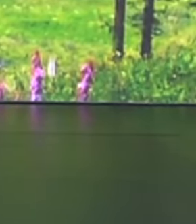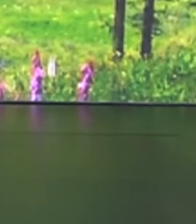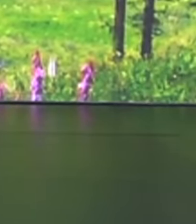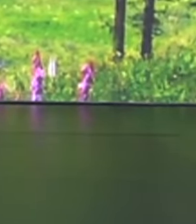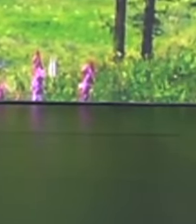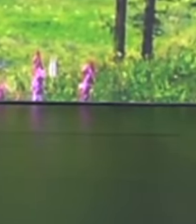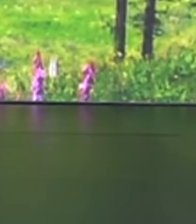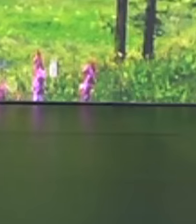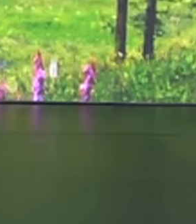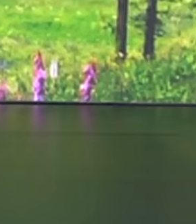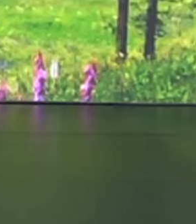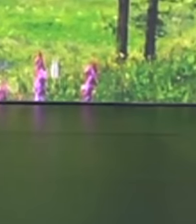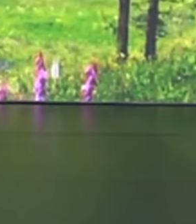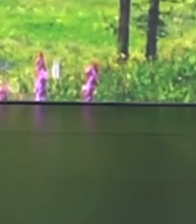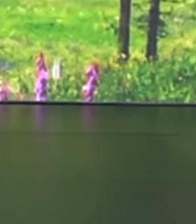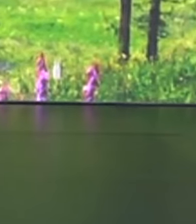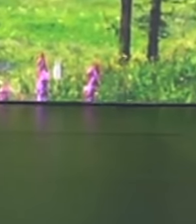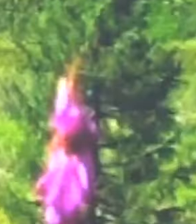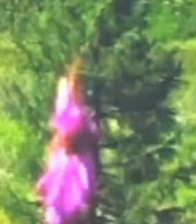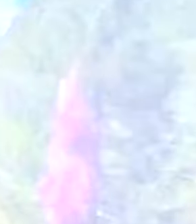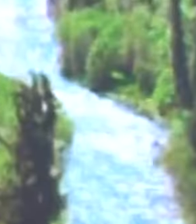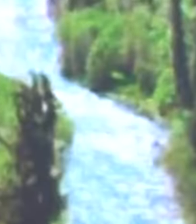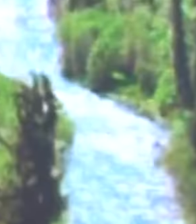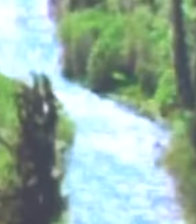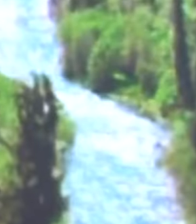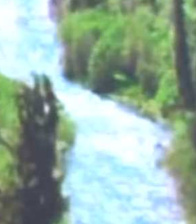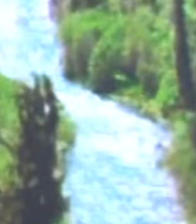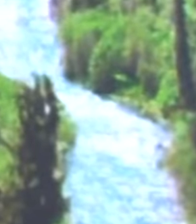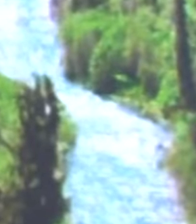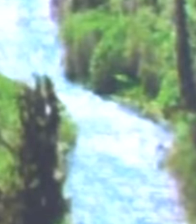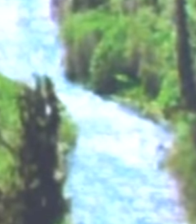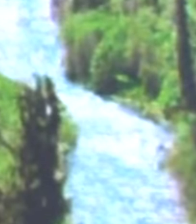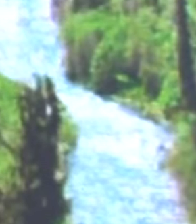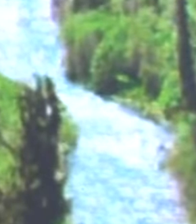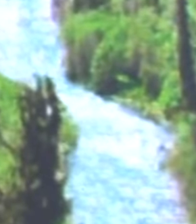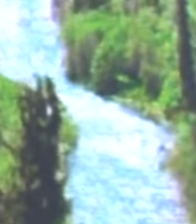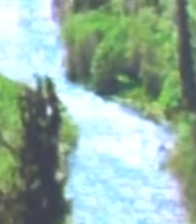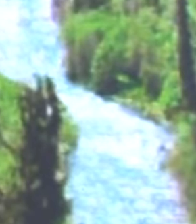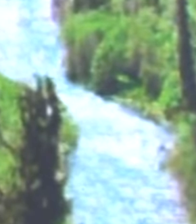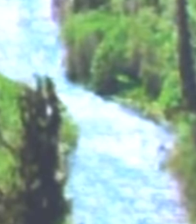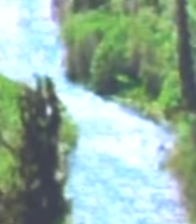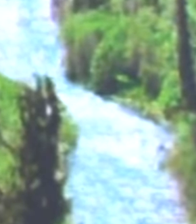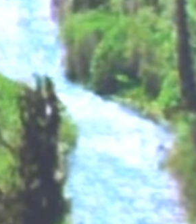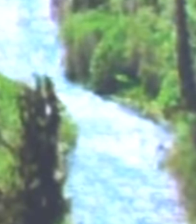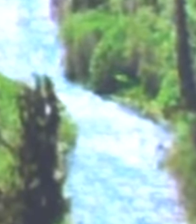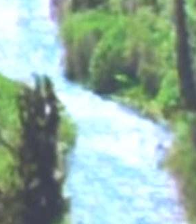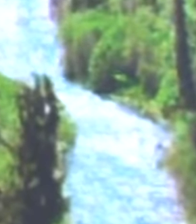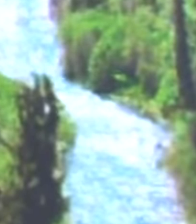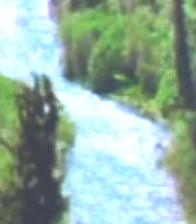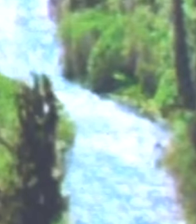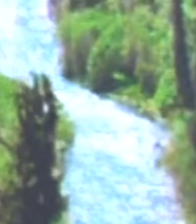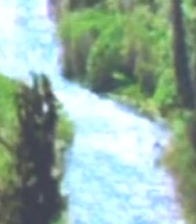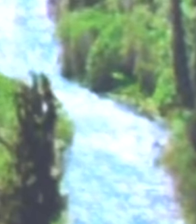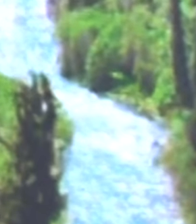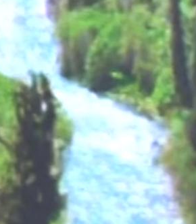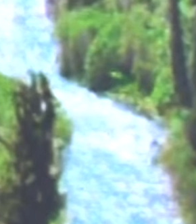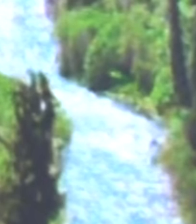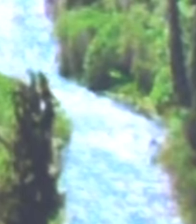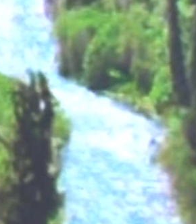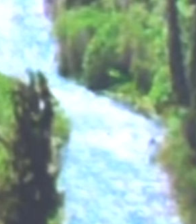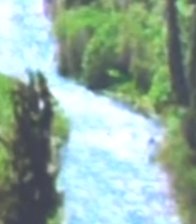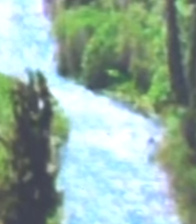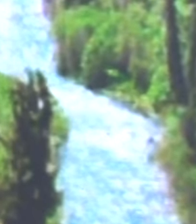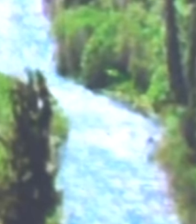түнде 21 градус жылыны көрсетеді. Мегапостерге тоқталсақ, Шымкентте көшпелі бұлт шығады, күндіз плюс 36, түнде плюс